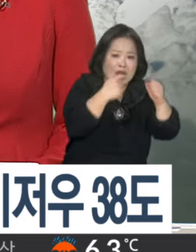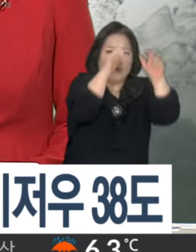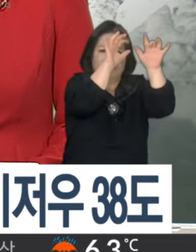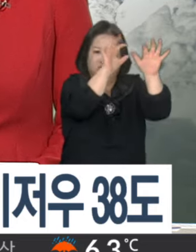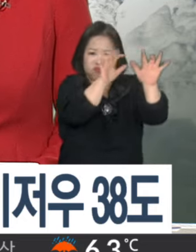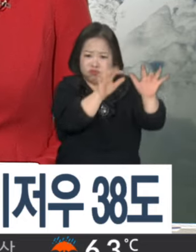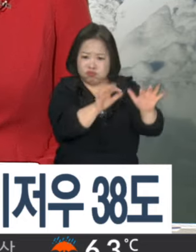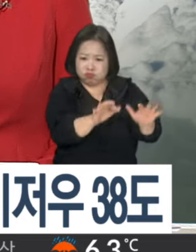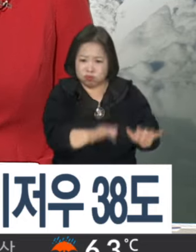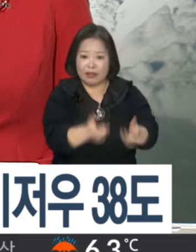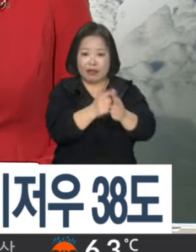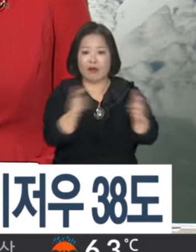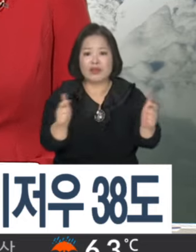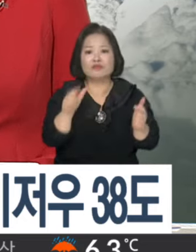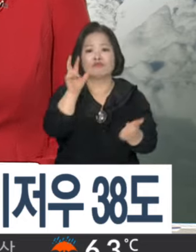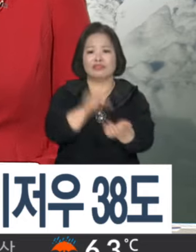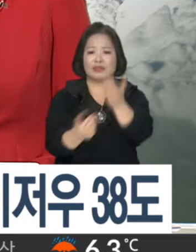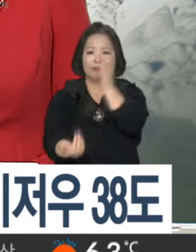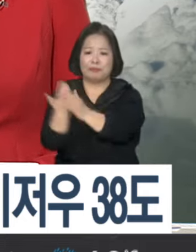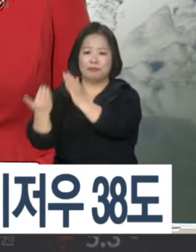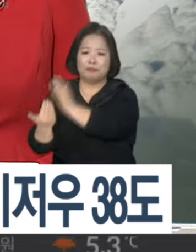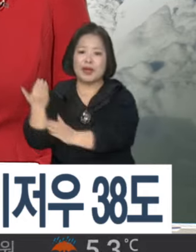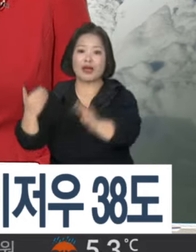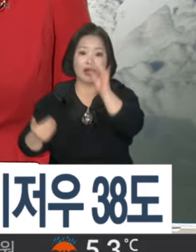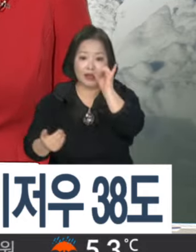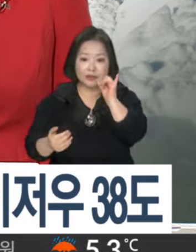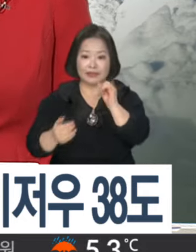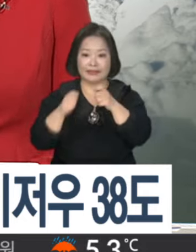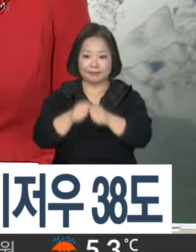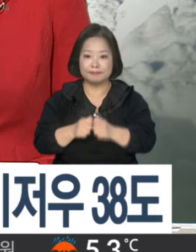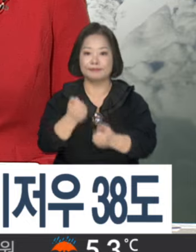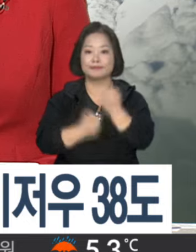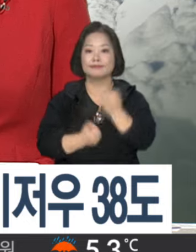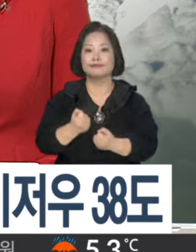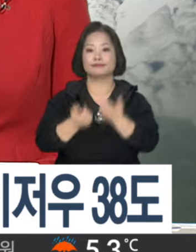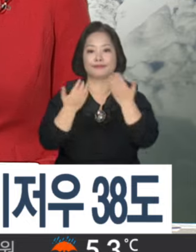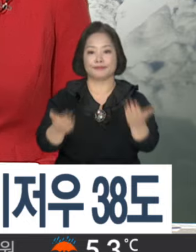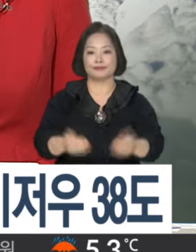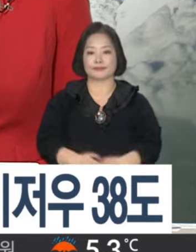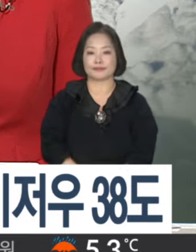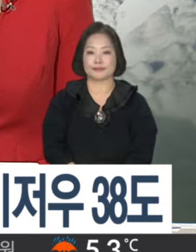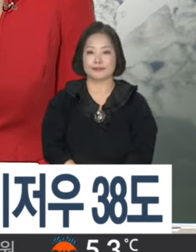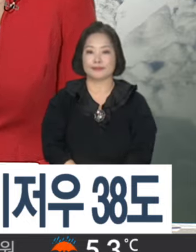이어지면서 각종 사고도 속출하고 있습니다 베이징에서 배삼진